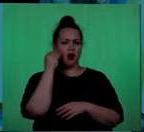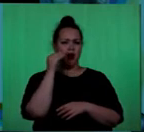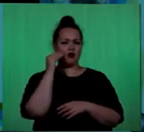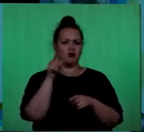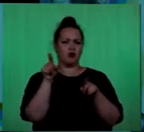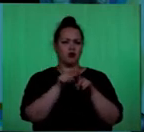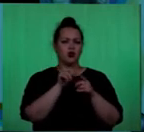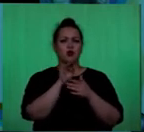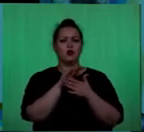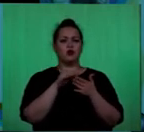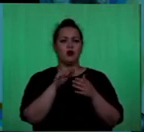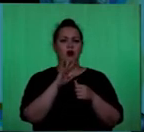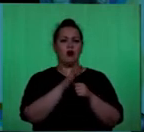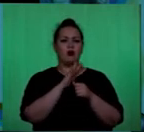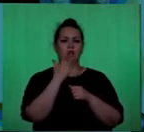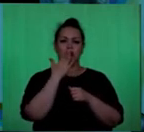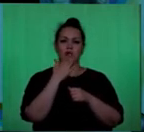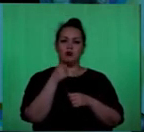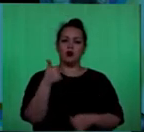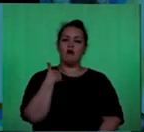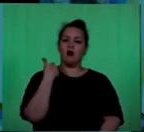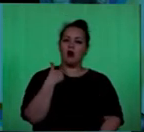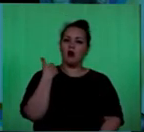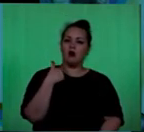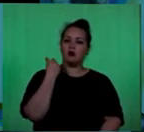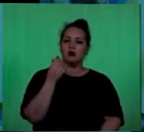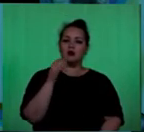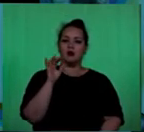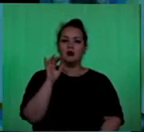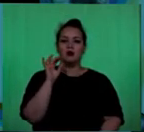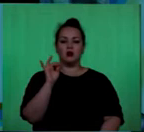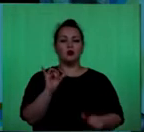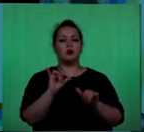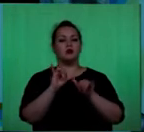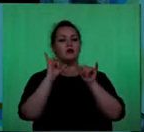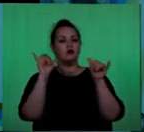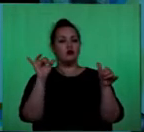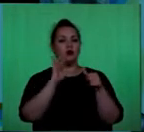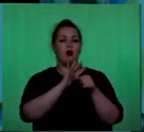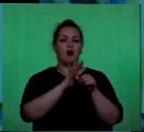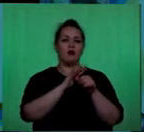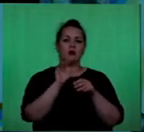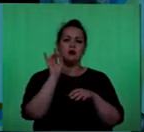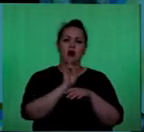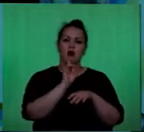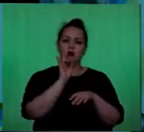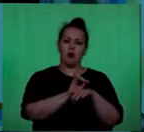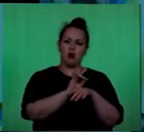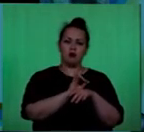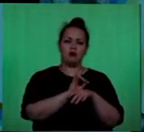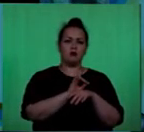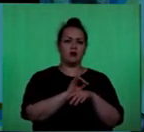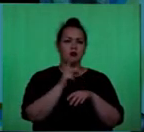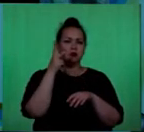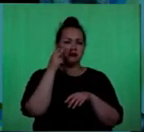карлос он любит прихвастнуть и преувеличить карлсон обманывает не моргнув глазом